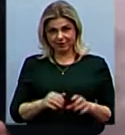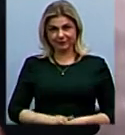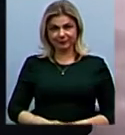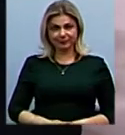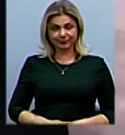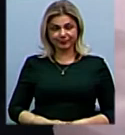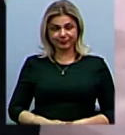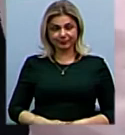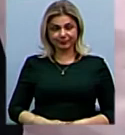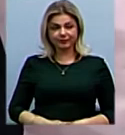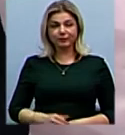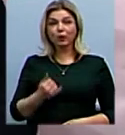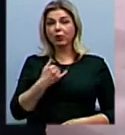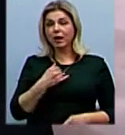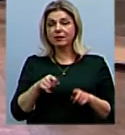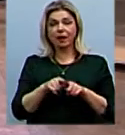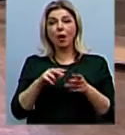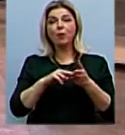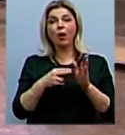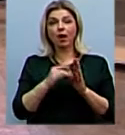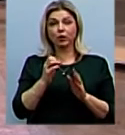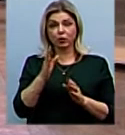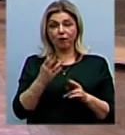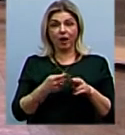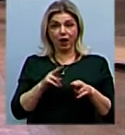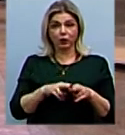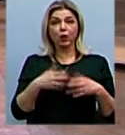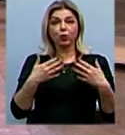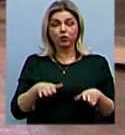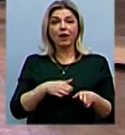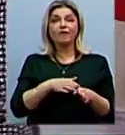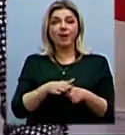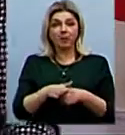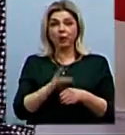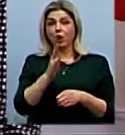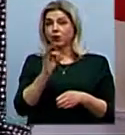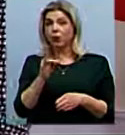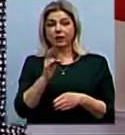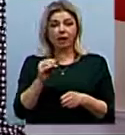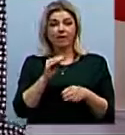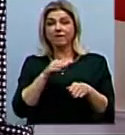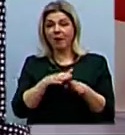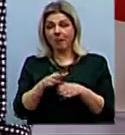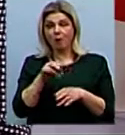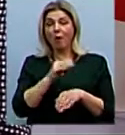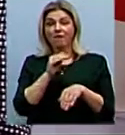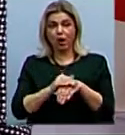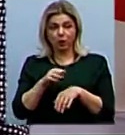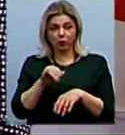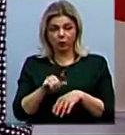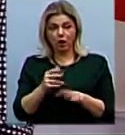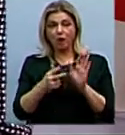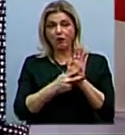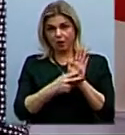Вась. На самом-то деле у нас таких проектов, которые уже проекты выполнены, но не выполнены по факту, на